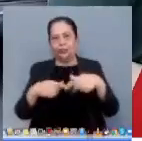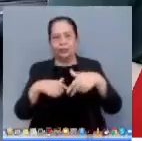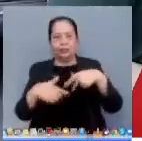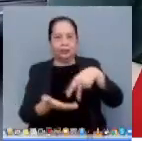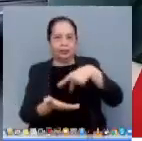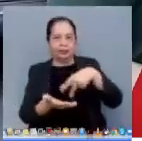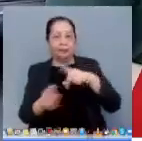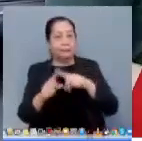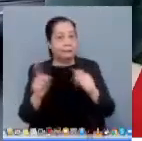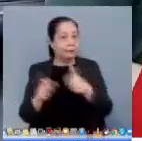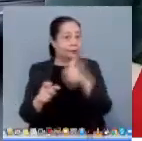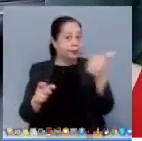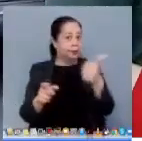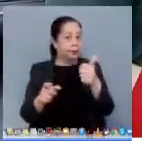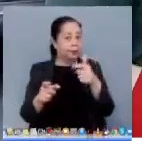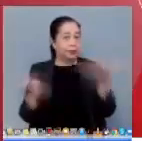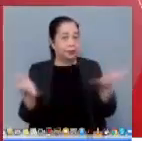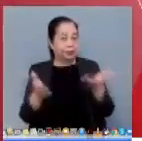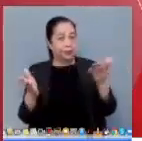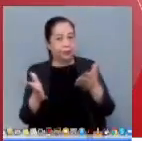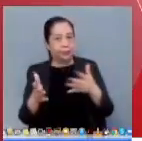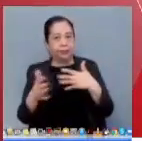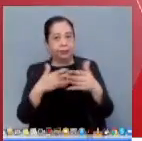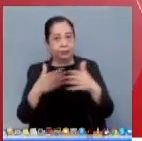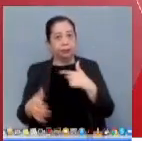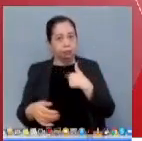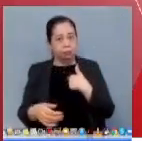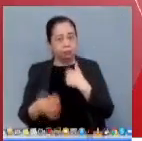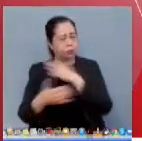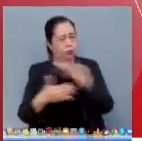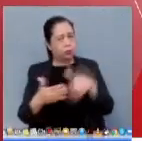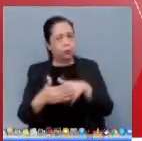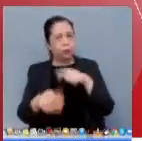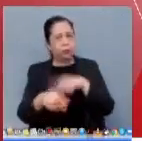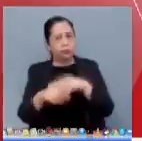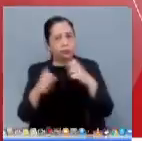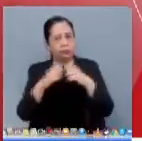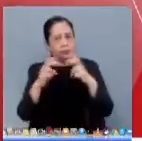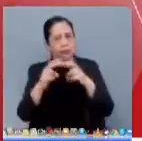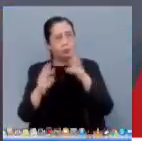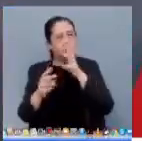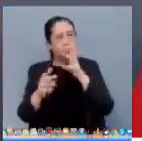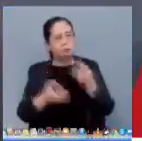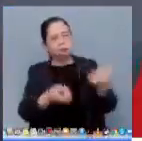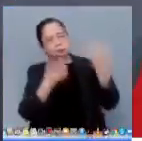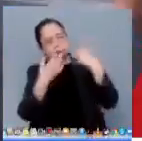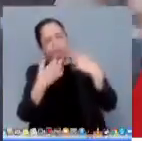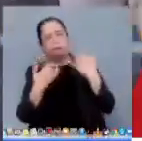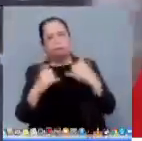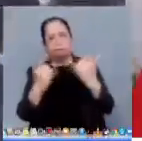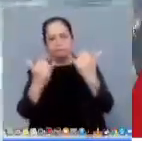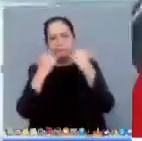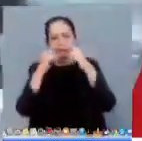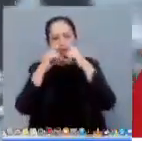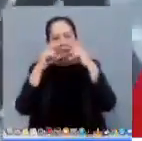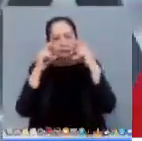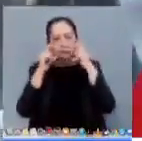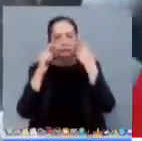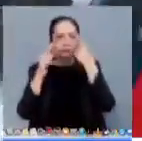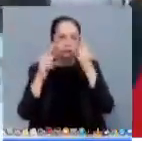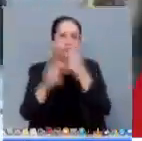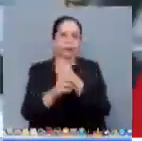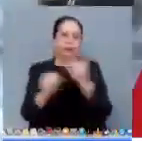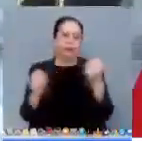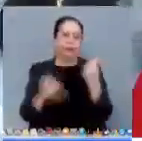na nandito, kahit po ako, the whole time, kahit sa basahan, ako po ay magsusuot ng face mask para po sa kaligtasan ng bawat isa. Opo.